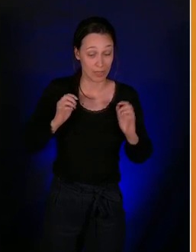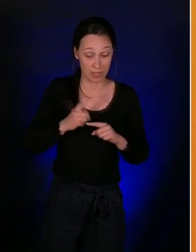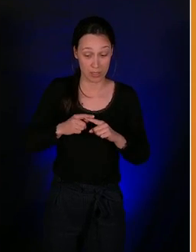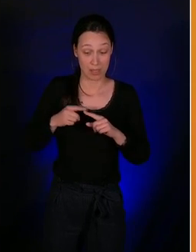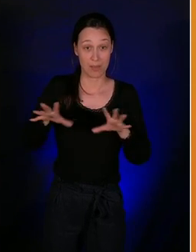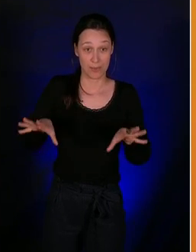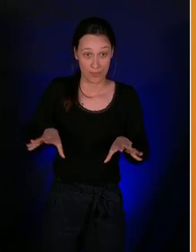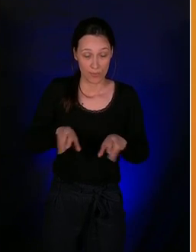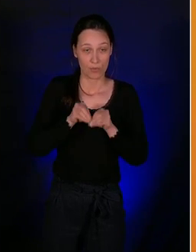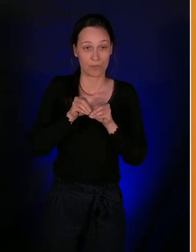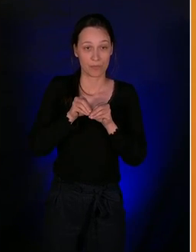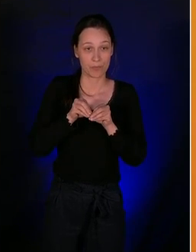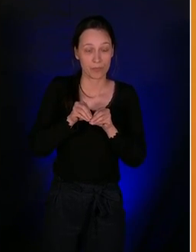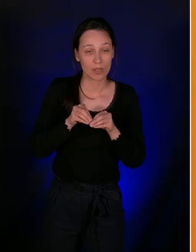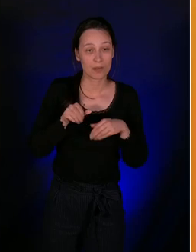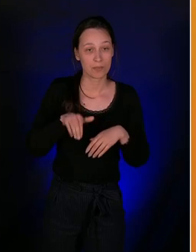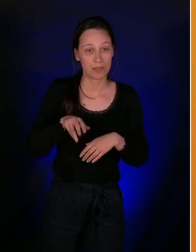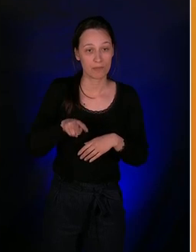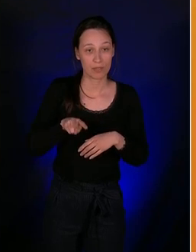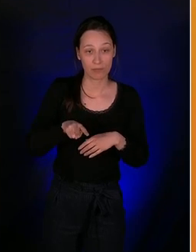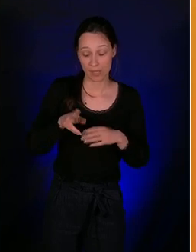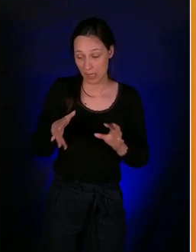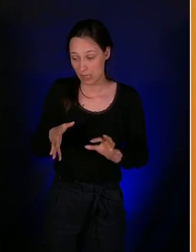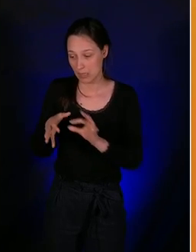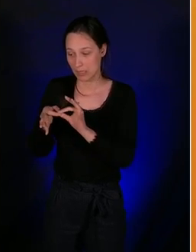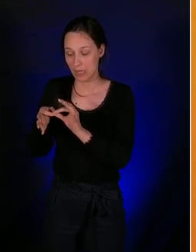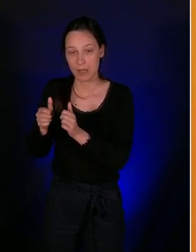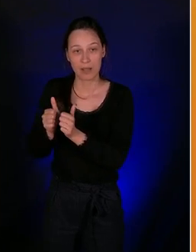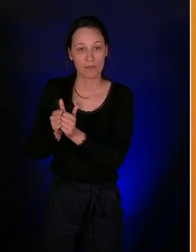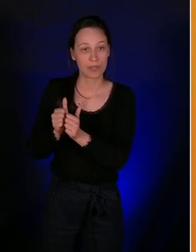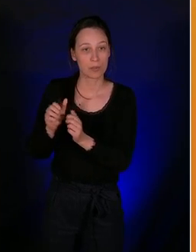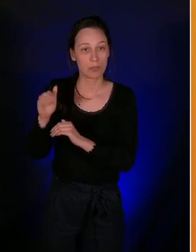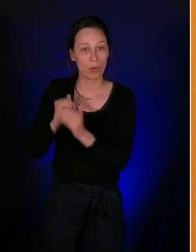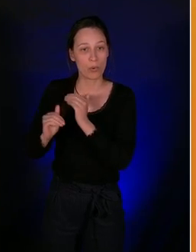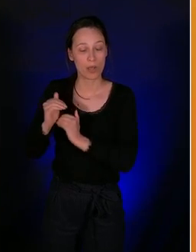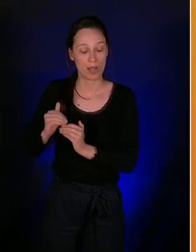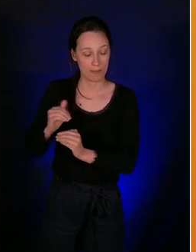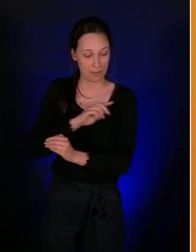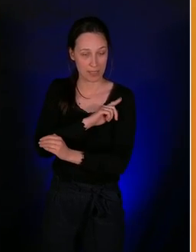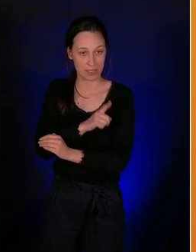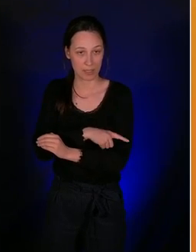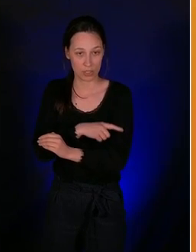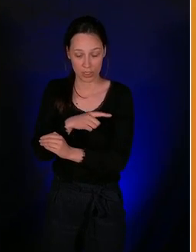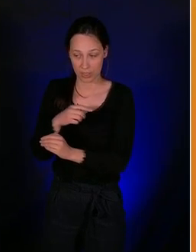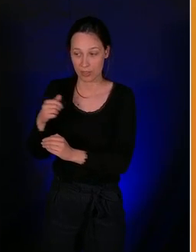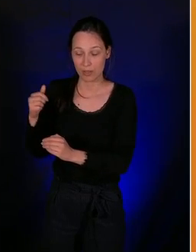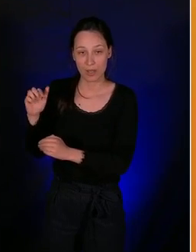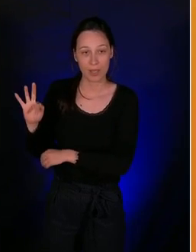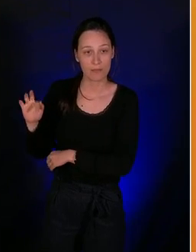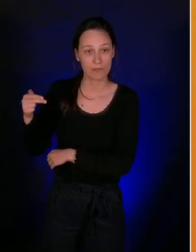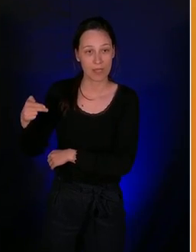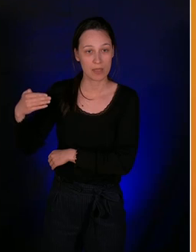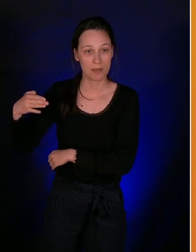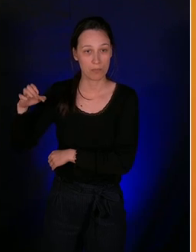dans l'énergie, hein, avec le programme de l'énergie porté par la FNME. Voilà, ce sont des choses qui viennent après enrichir le travail